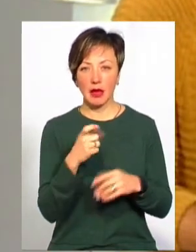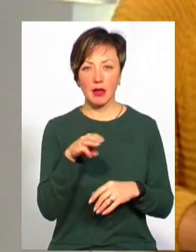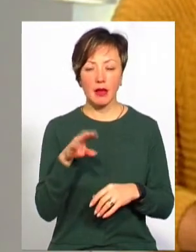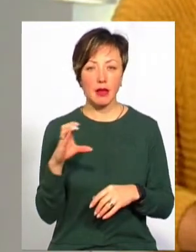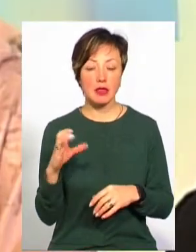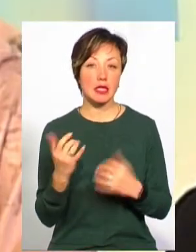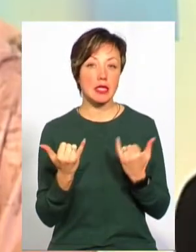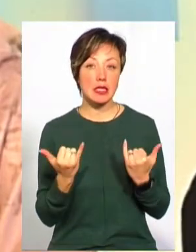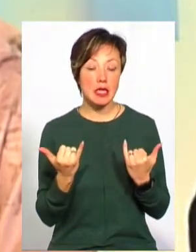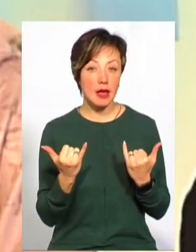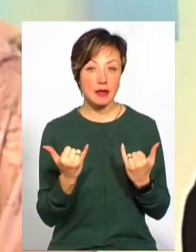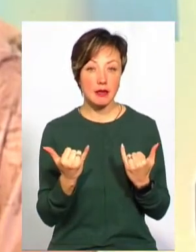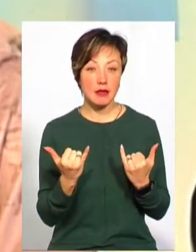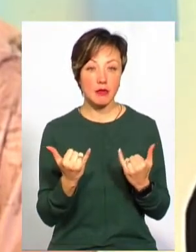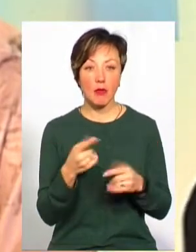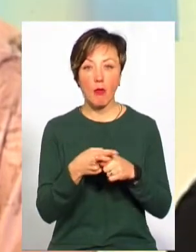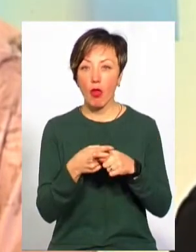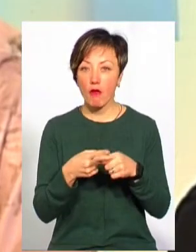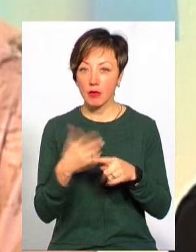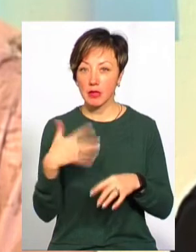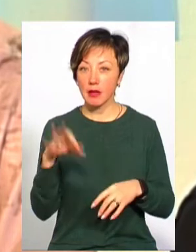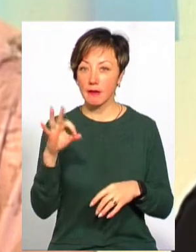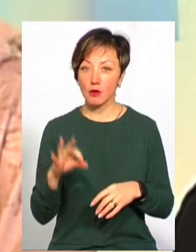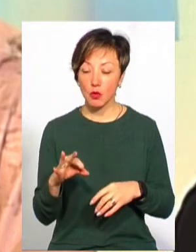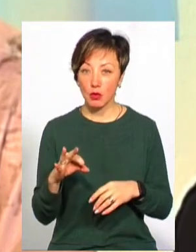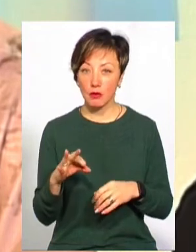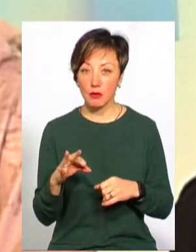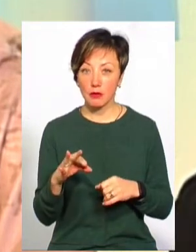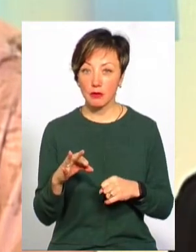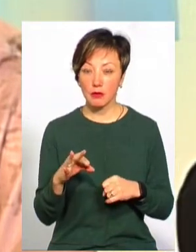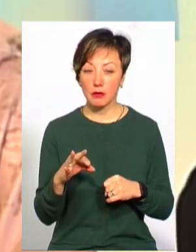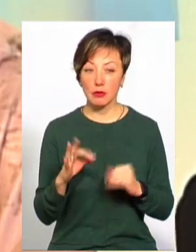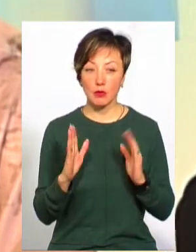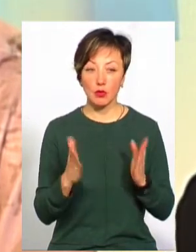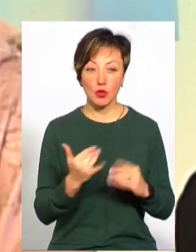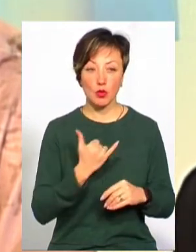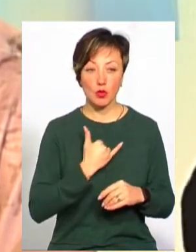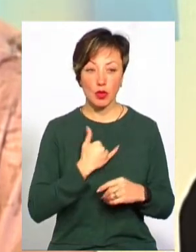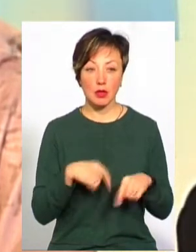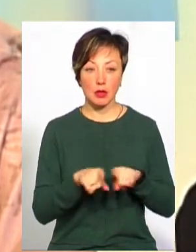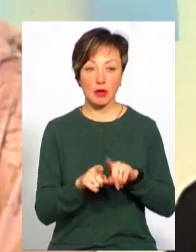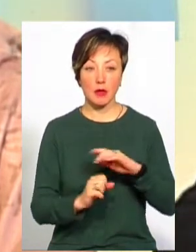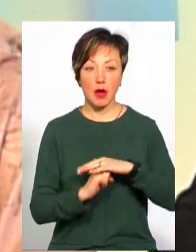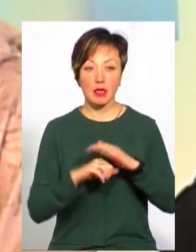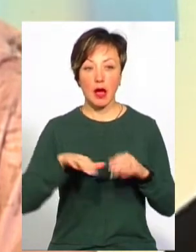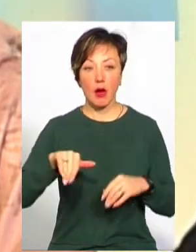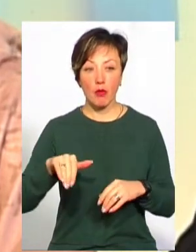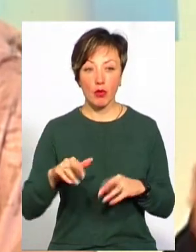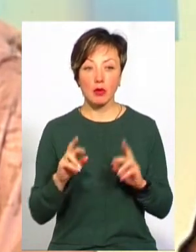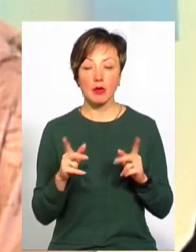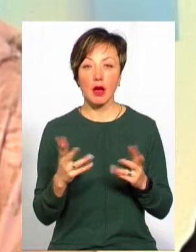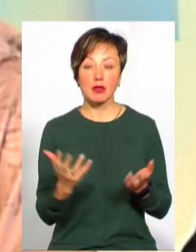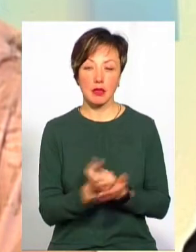от, то, щоб зараз мова йде, ні, половина, 50% буде у нас так от, то база, а потім уже